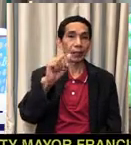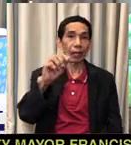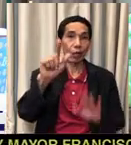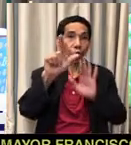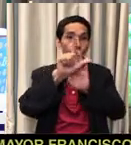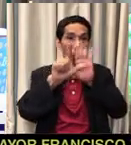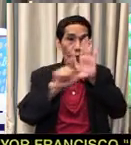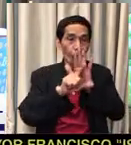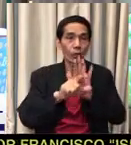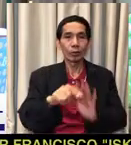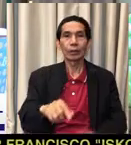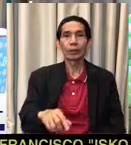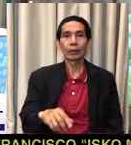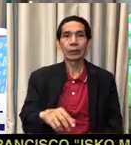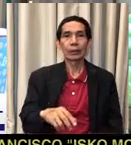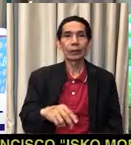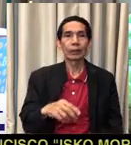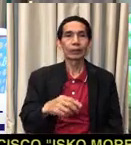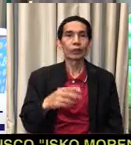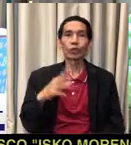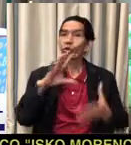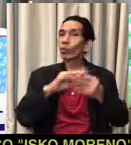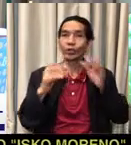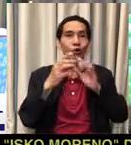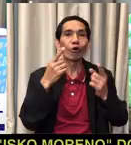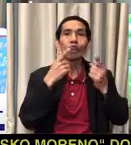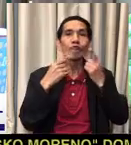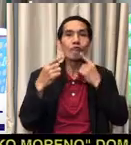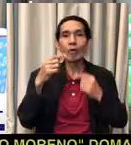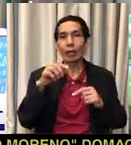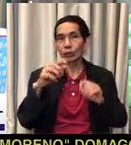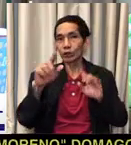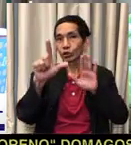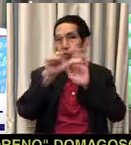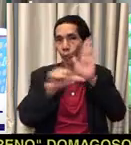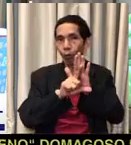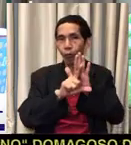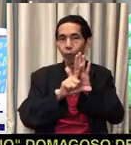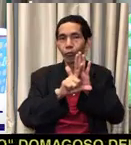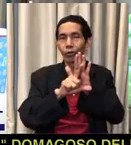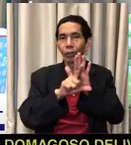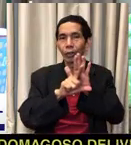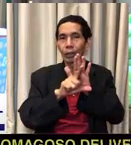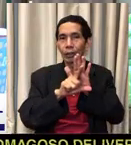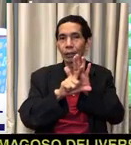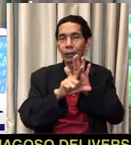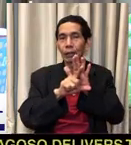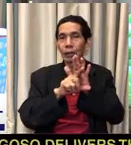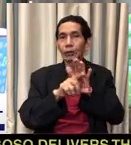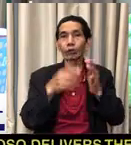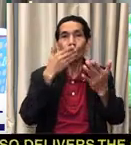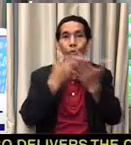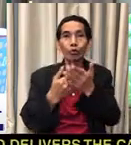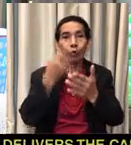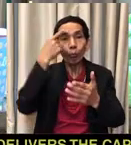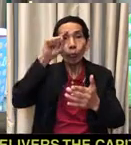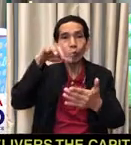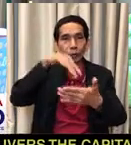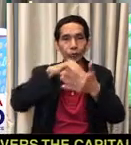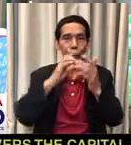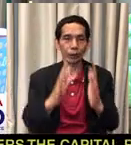ah. So hindi po to wentong laway ah. Batas po ito. Kapakanan po to ng mga